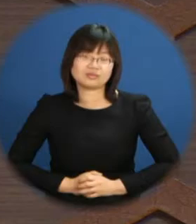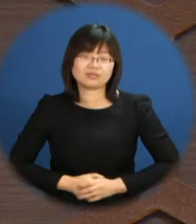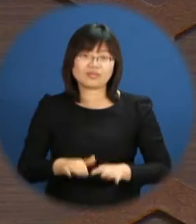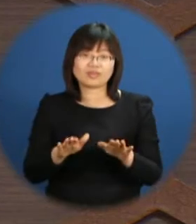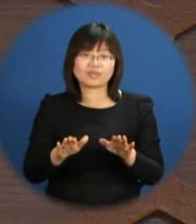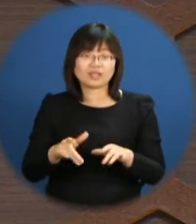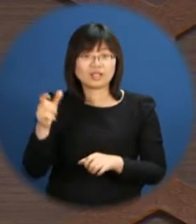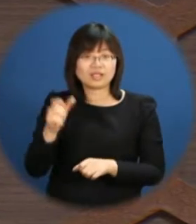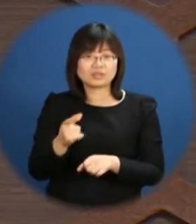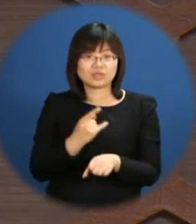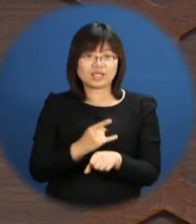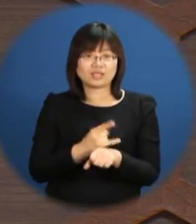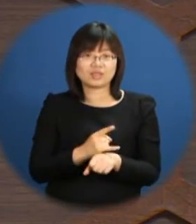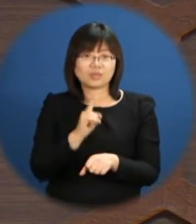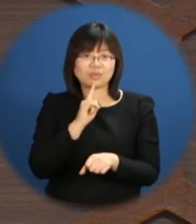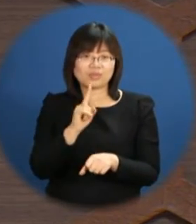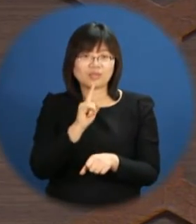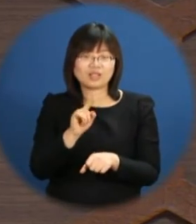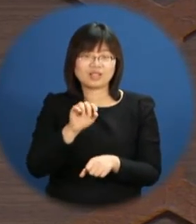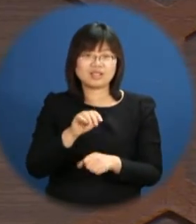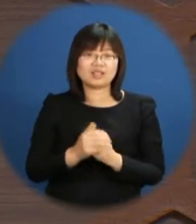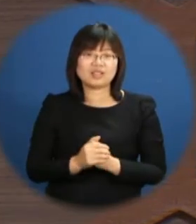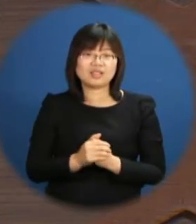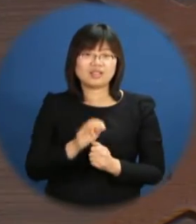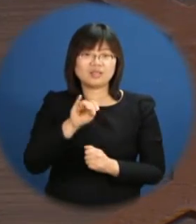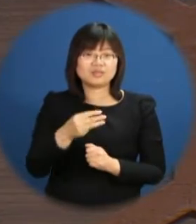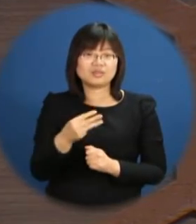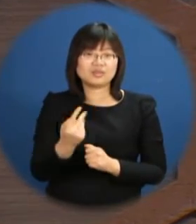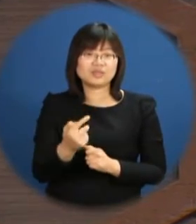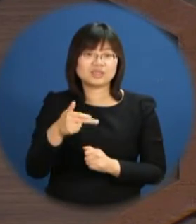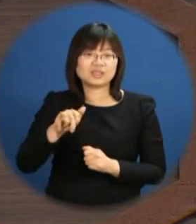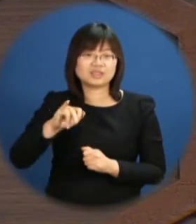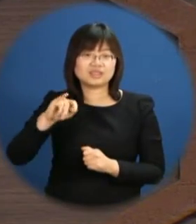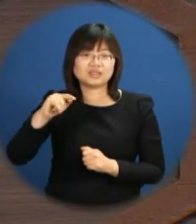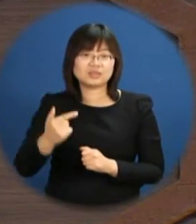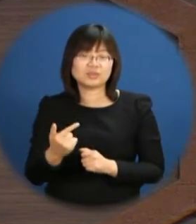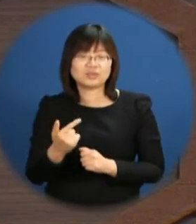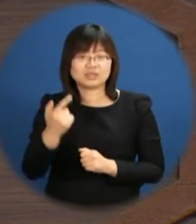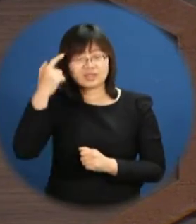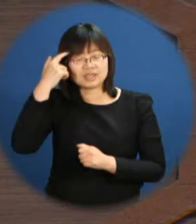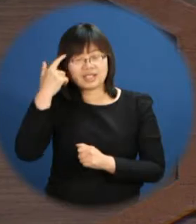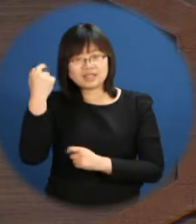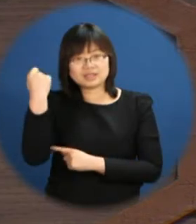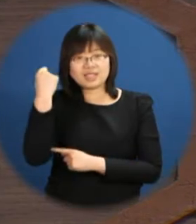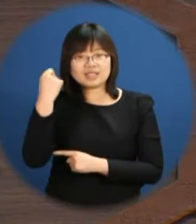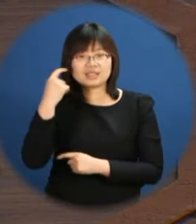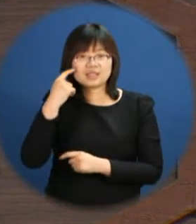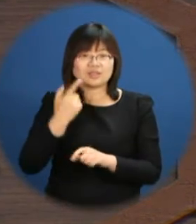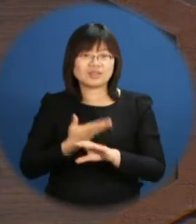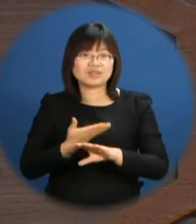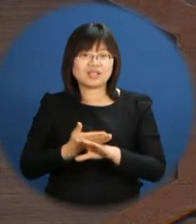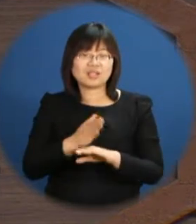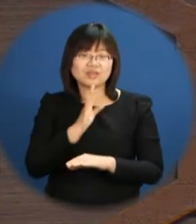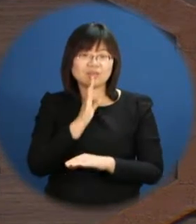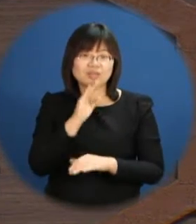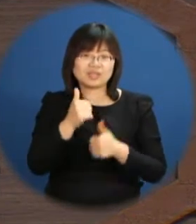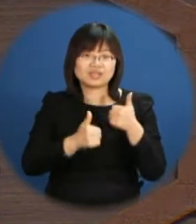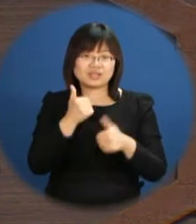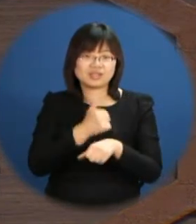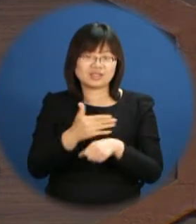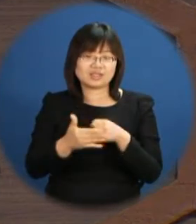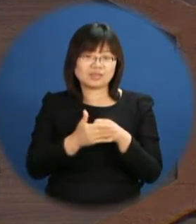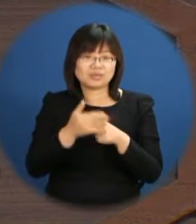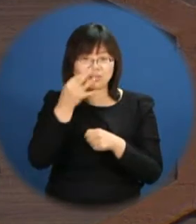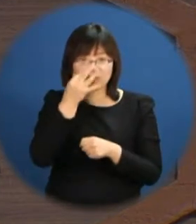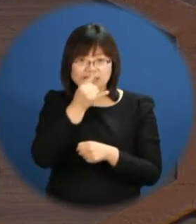여기서 강조해야 될 거는 프로지 스턴이 그냥 상상 된 개념이 아니었고 2 정말 실험해서